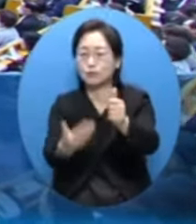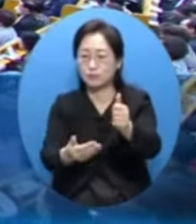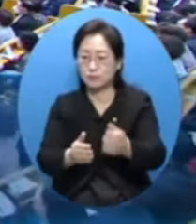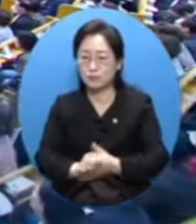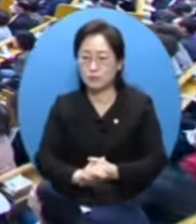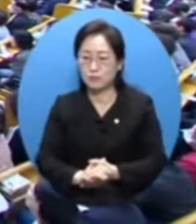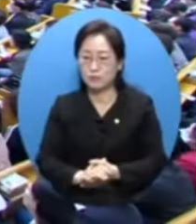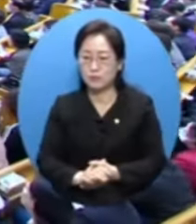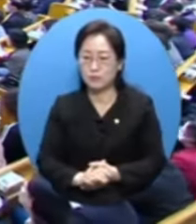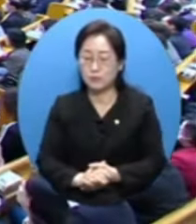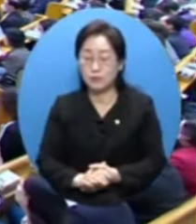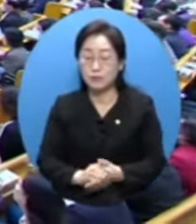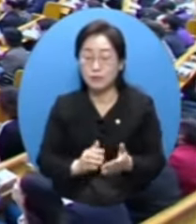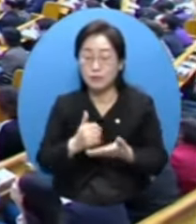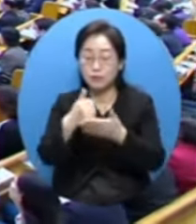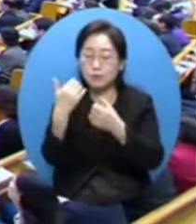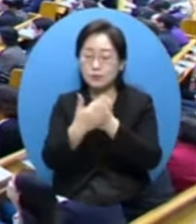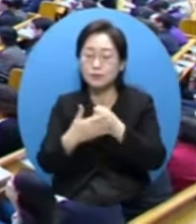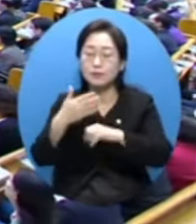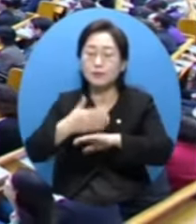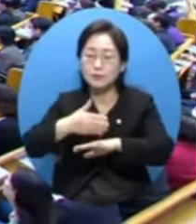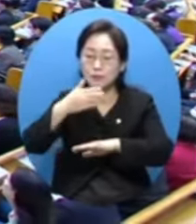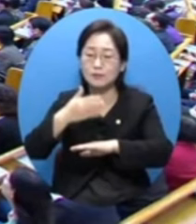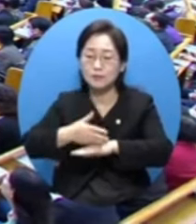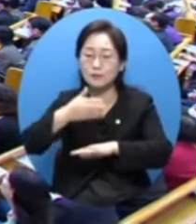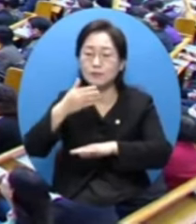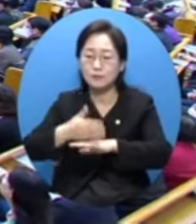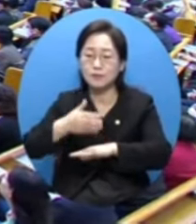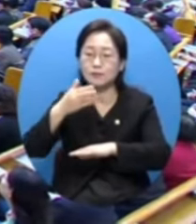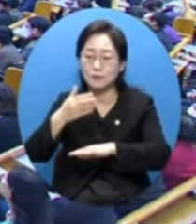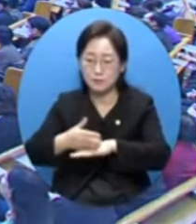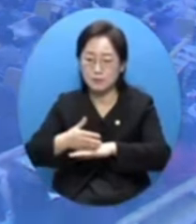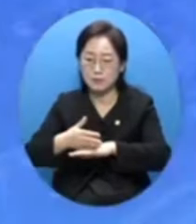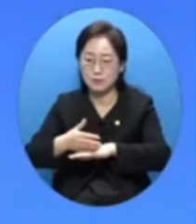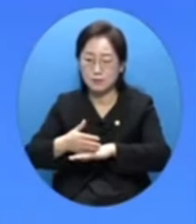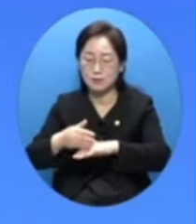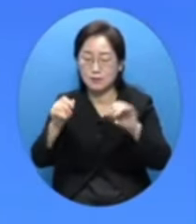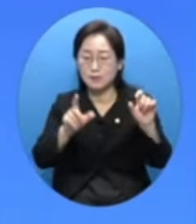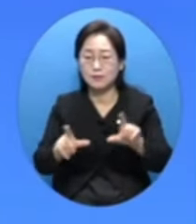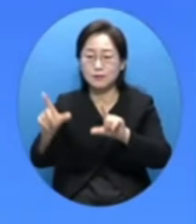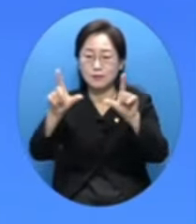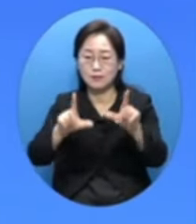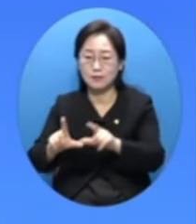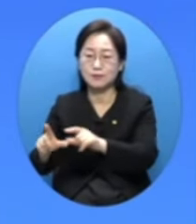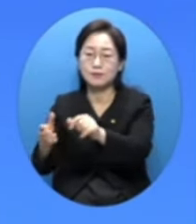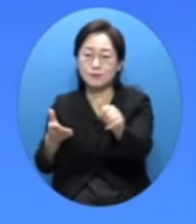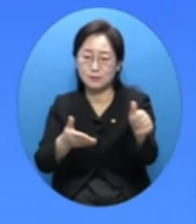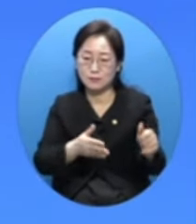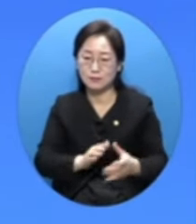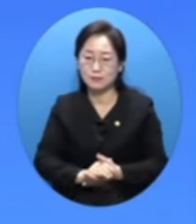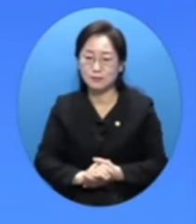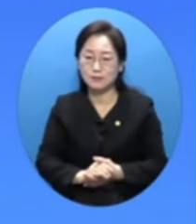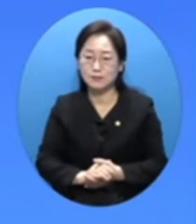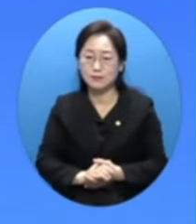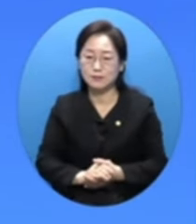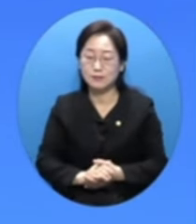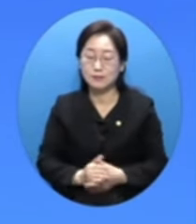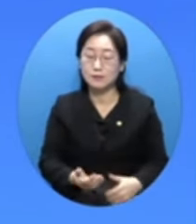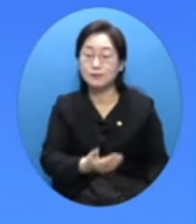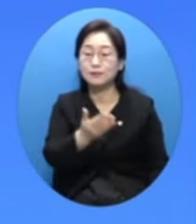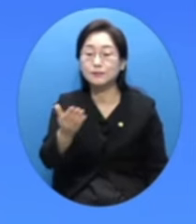한 주님 또 감사 또 감사하며 살아가는 우리 모두가 되야 할 것입니다